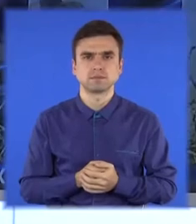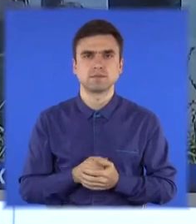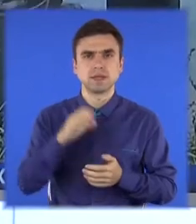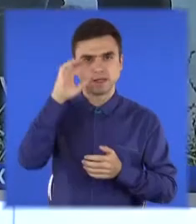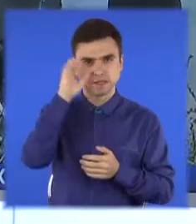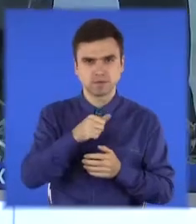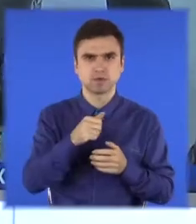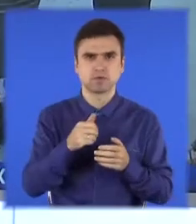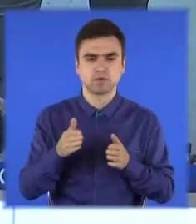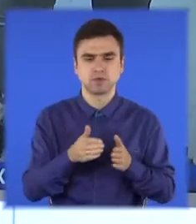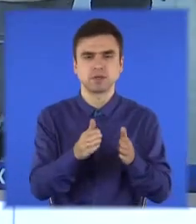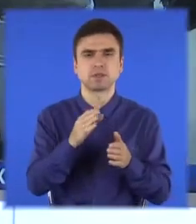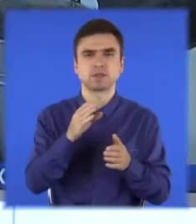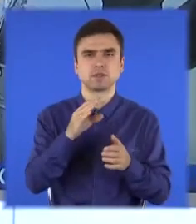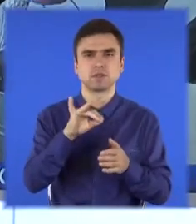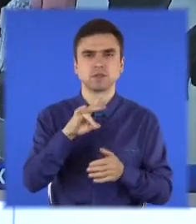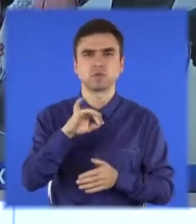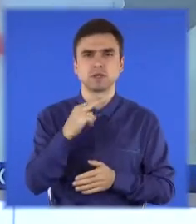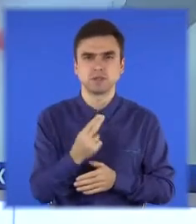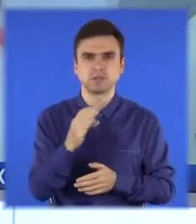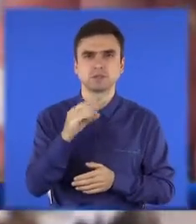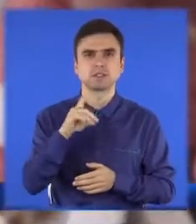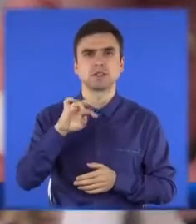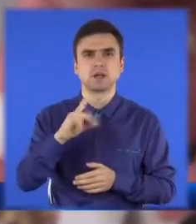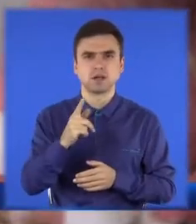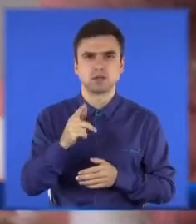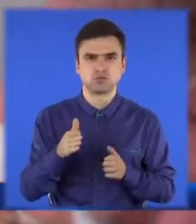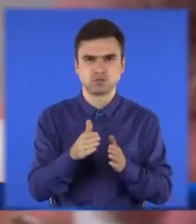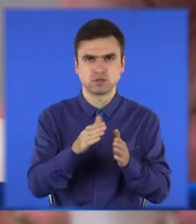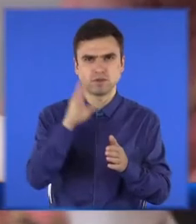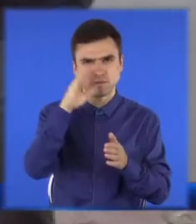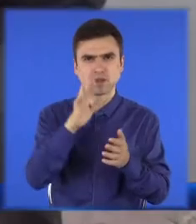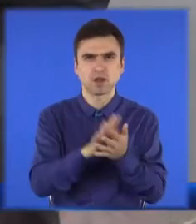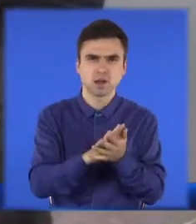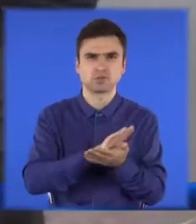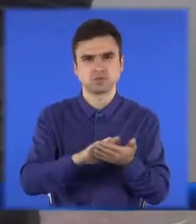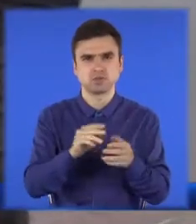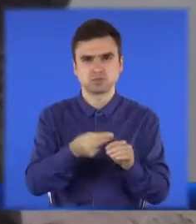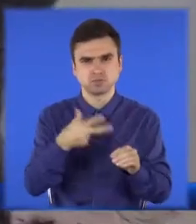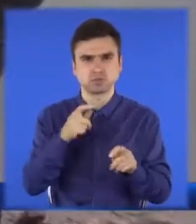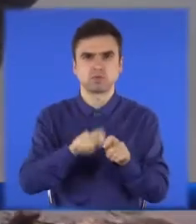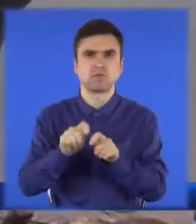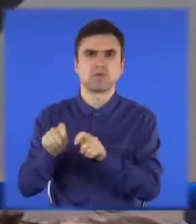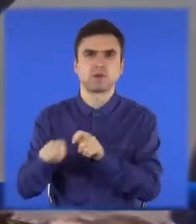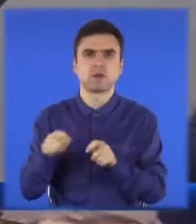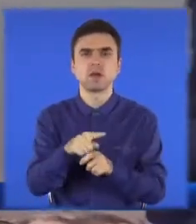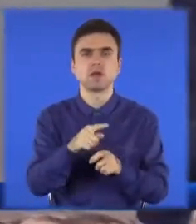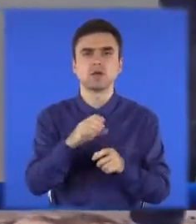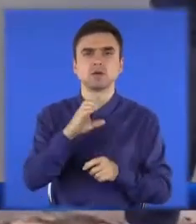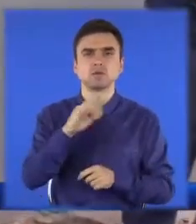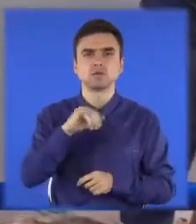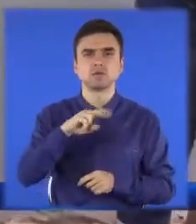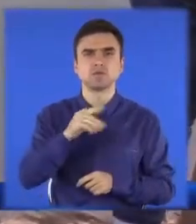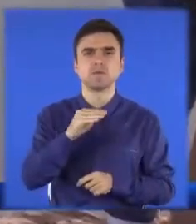воду в річках Інгулець і Саксагань. Екологи беруть проби з водою, аби з'ясувати, чи є там перевищення сульфатів